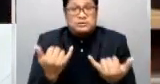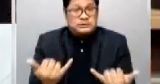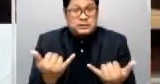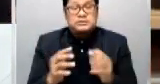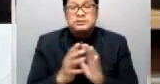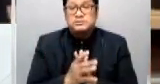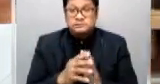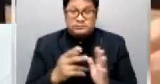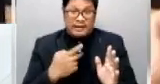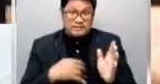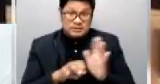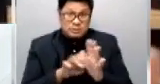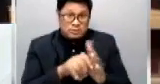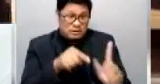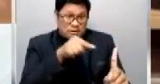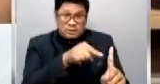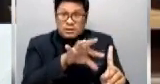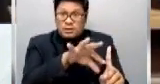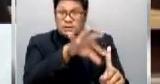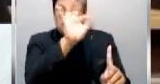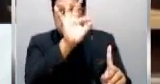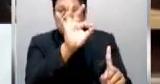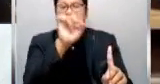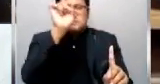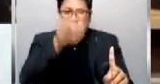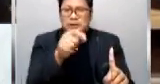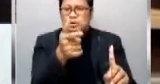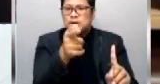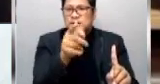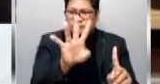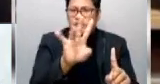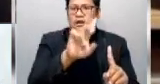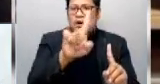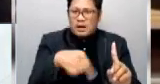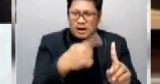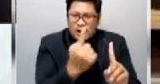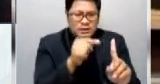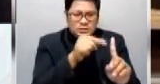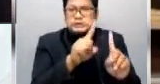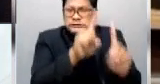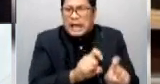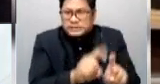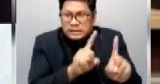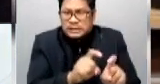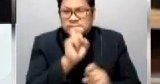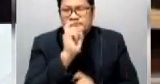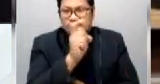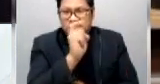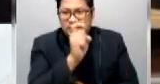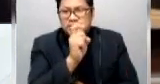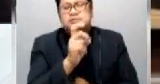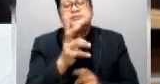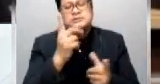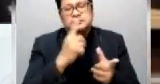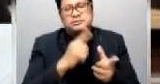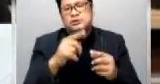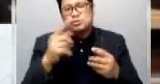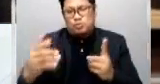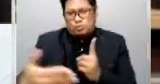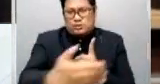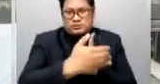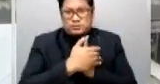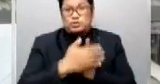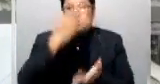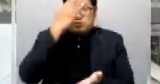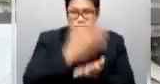isang contact, kailangan within 24 hours matest, ma-quarantine para napuputol natin yung mga transmisyon nitong sakit na